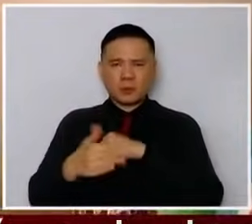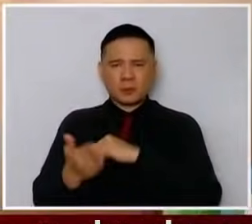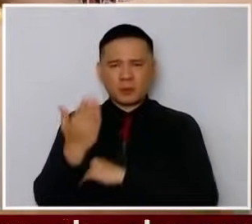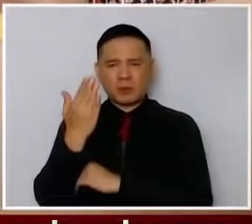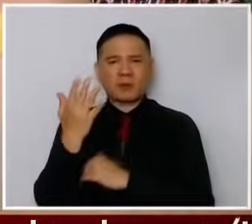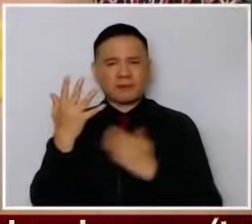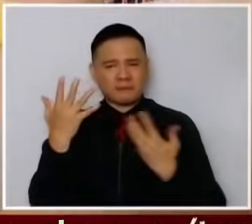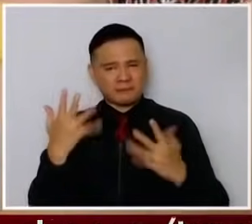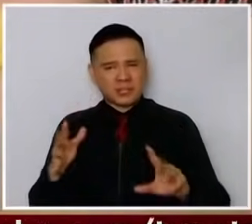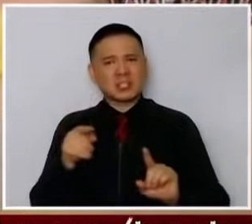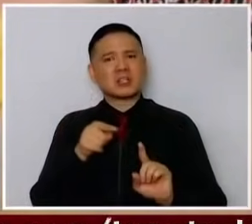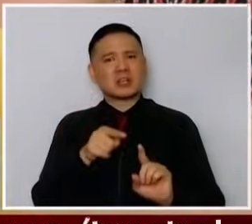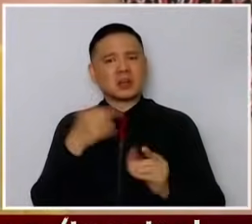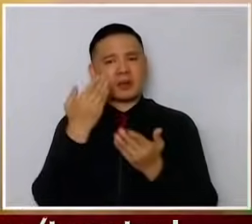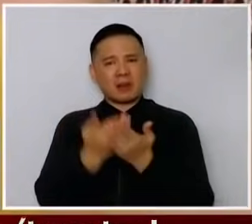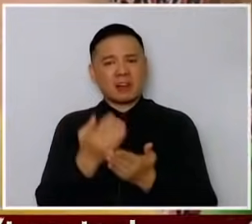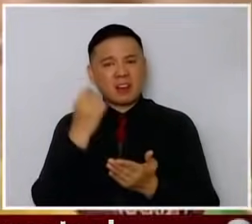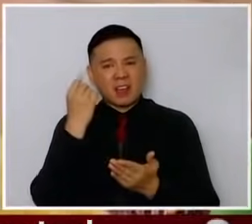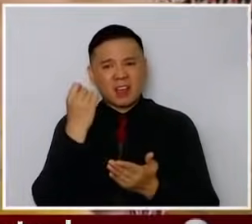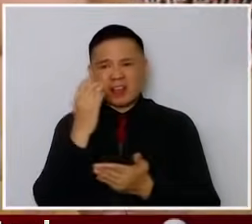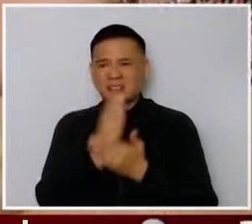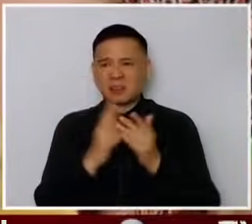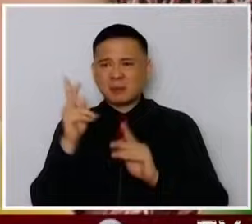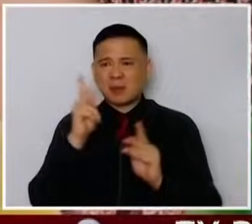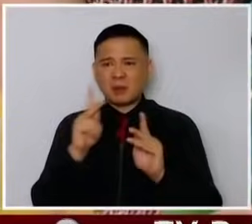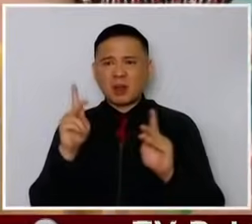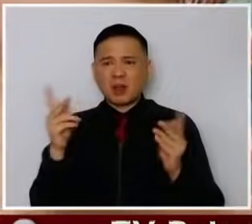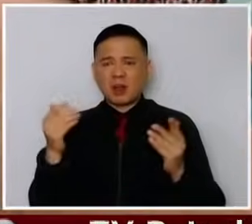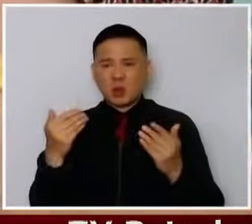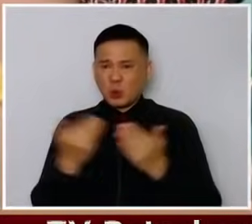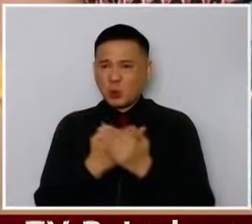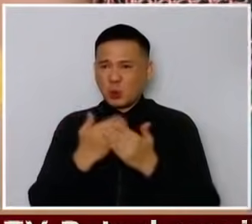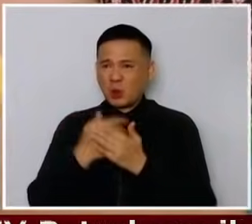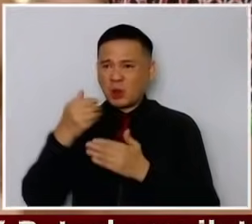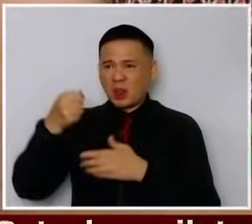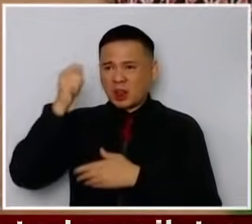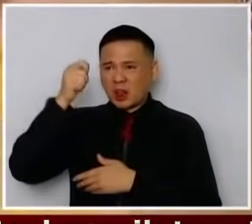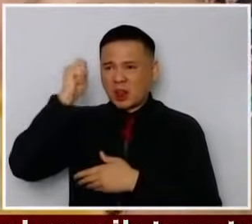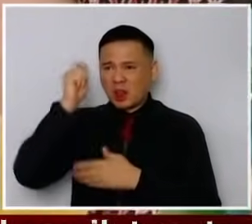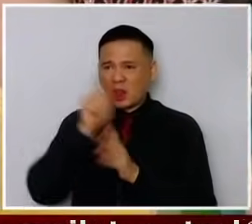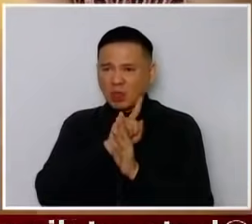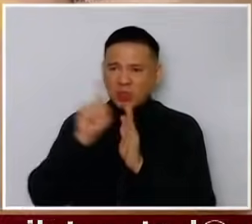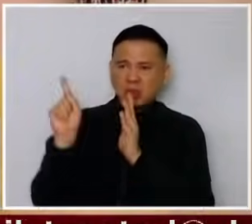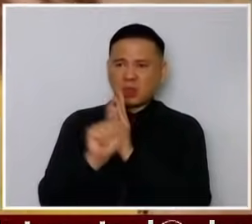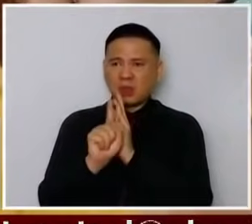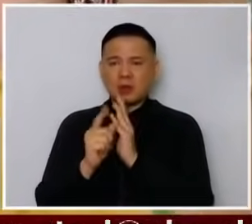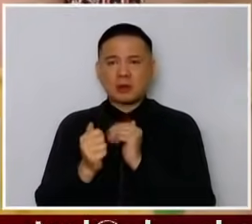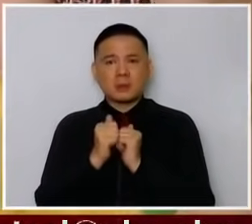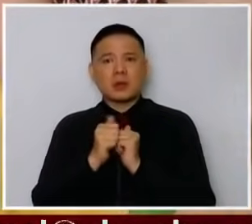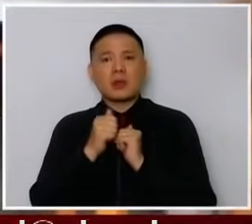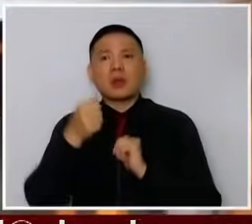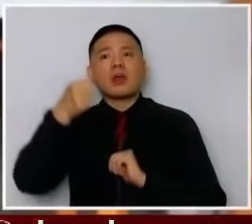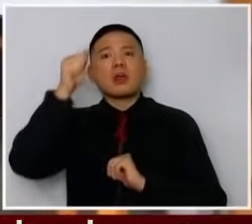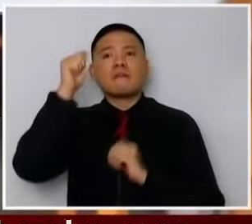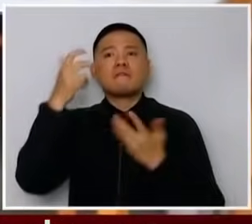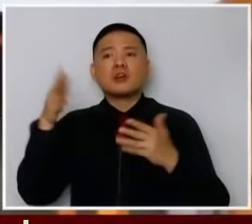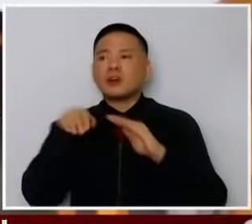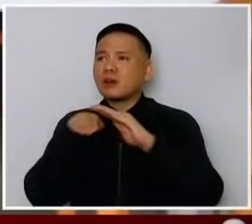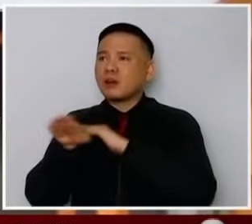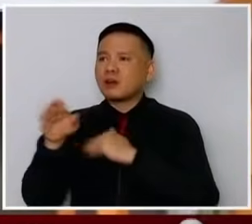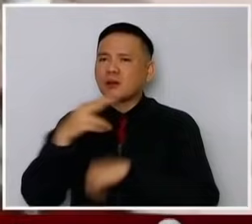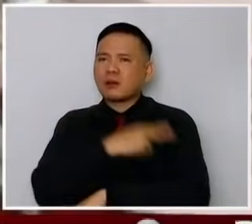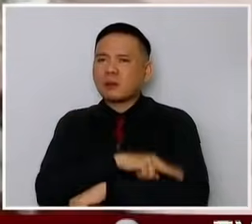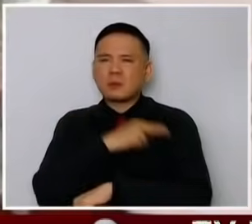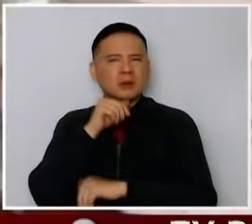dito, mga lumalabas naka-vaccine na, mga fresh na fresh bagong ligo. Eh, ibig sabihin, pagkaligo nila, nakapasok na sila agad. Mula